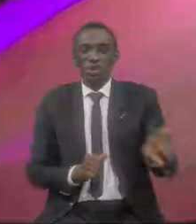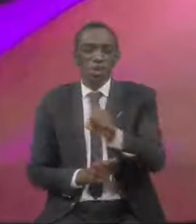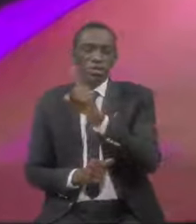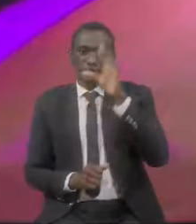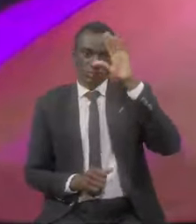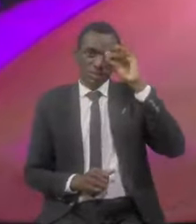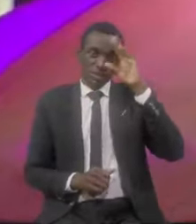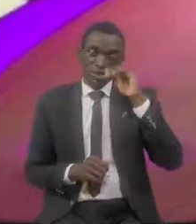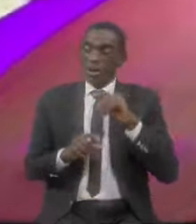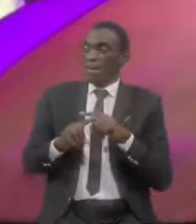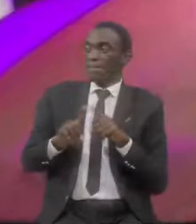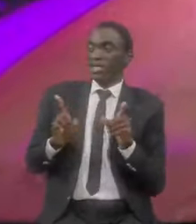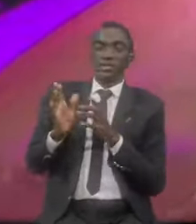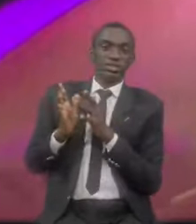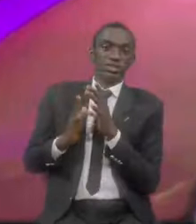Numéro 2,